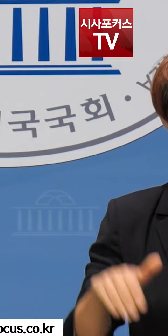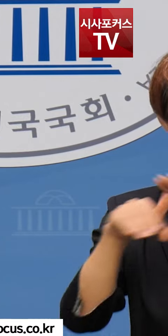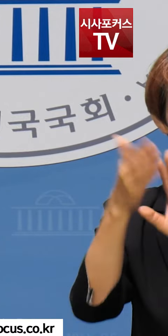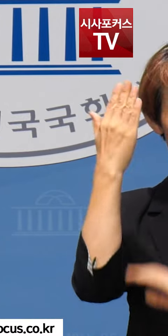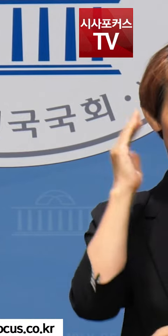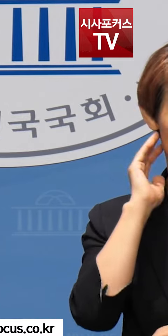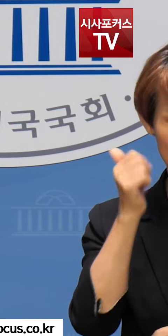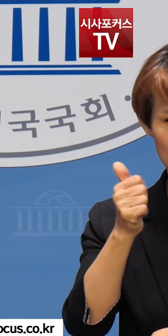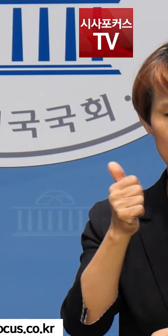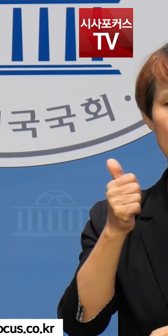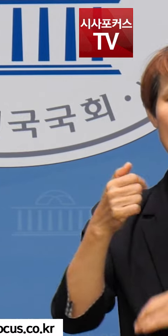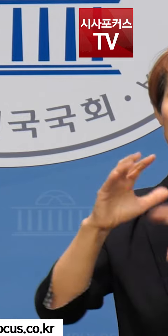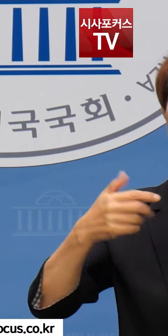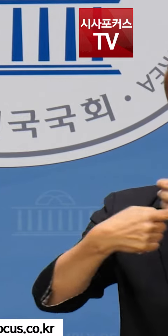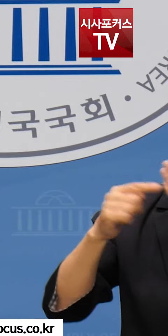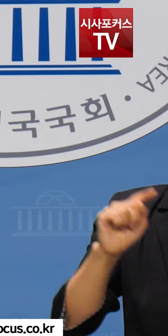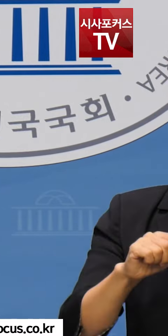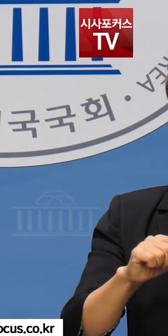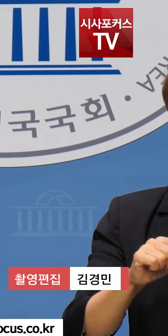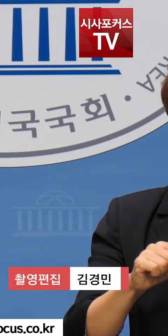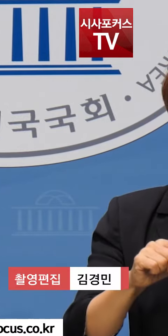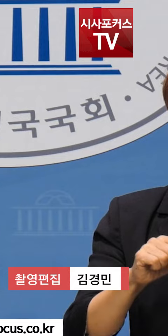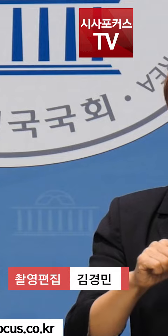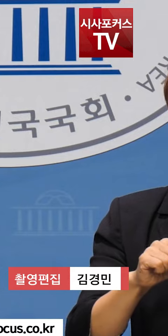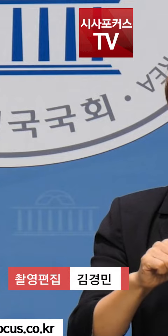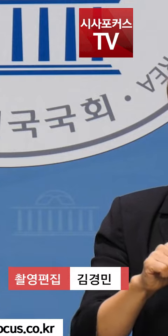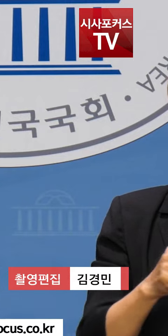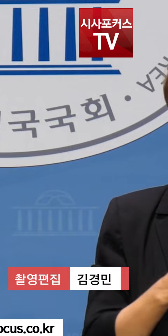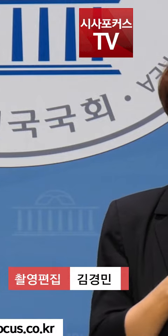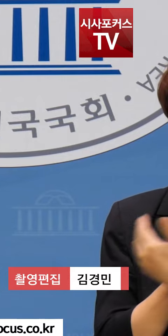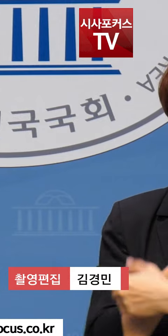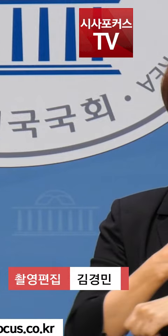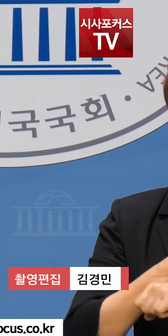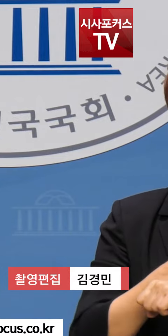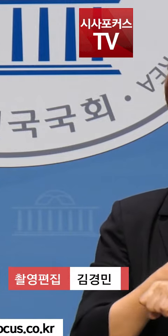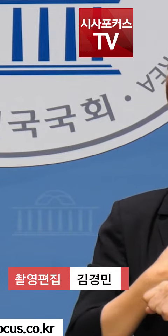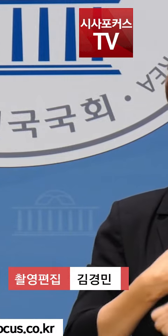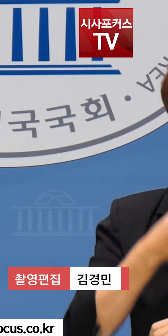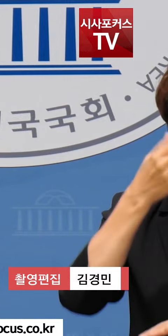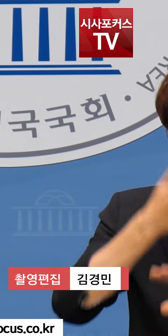대통령은 이런 국민들의 마음을 헤아리고 보듬어줄 의무가 있습니다.